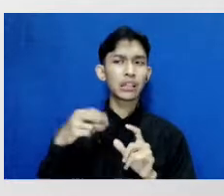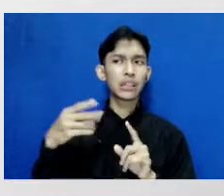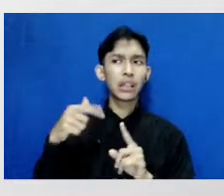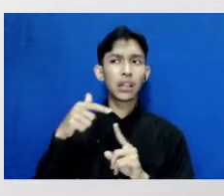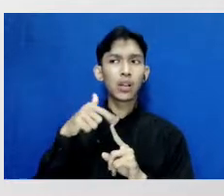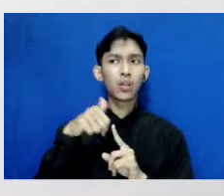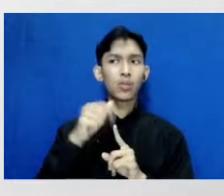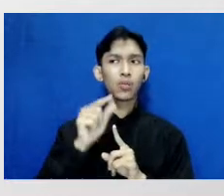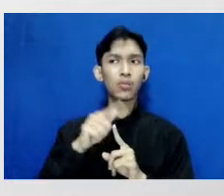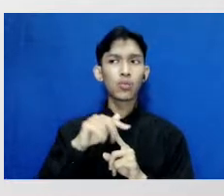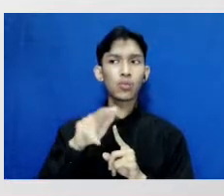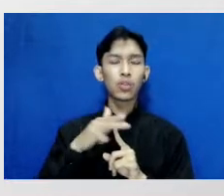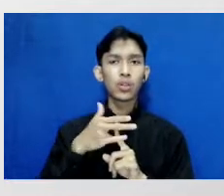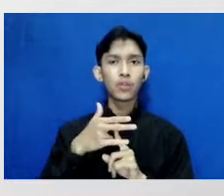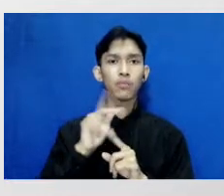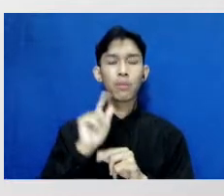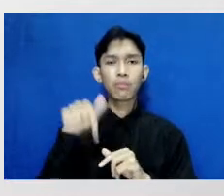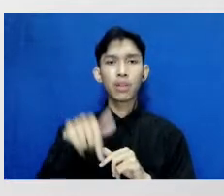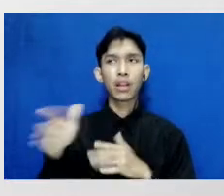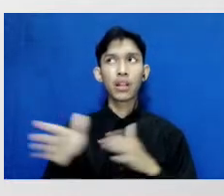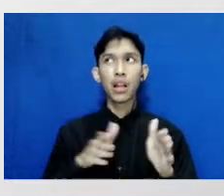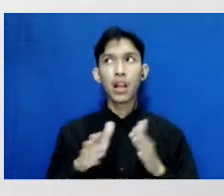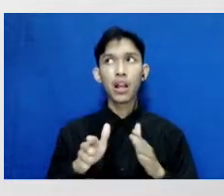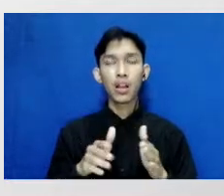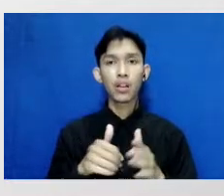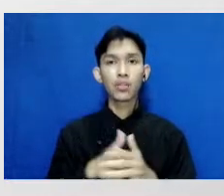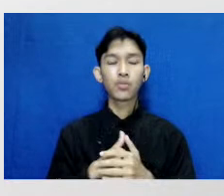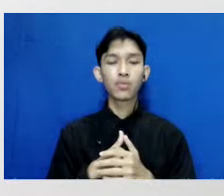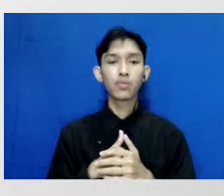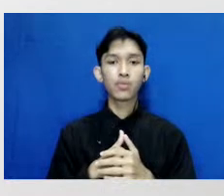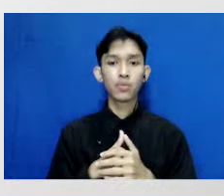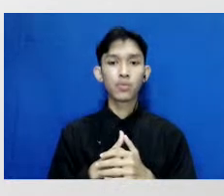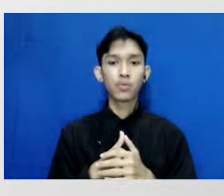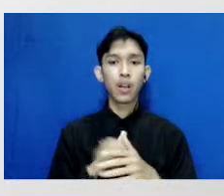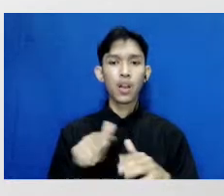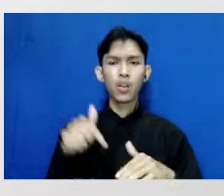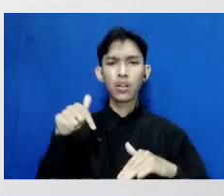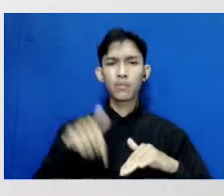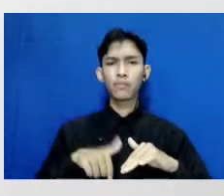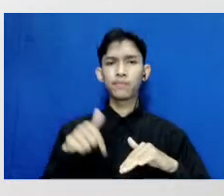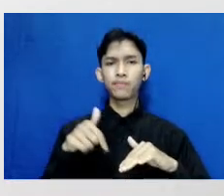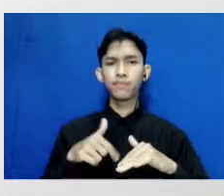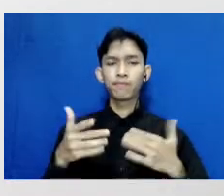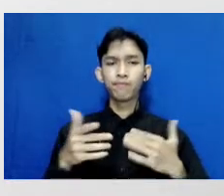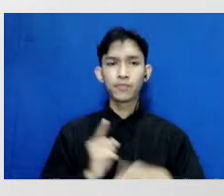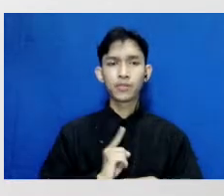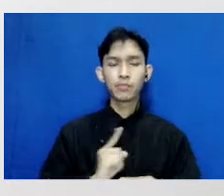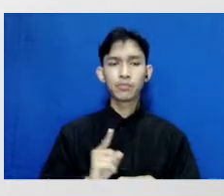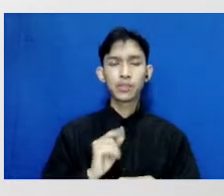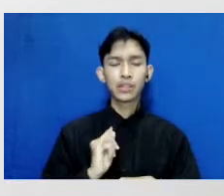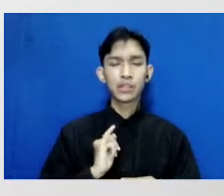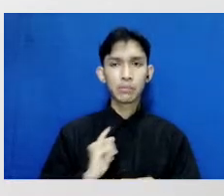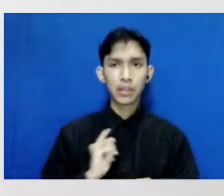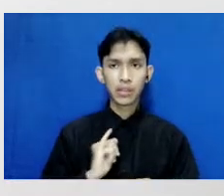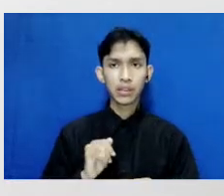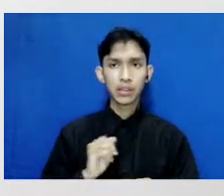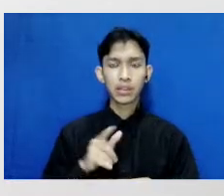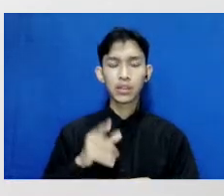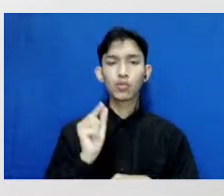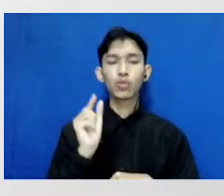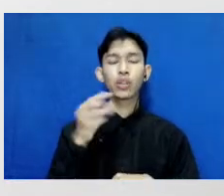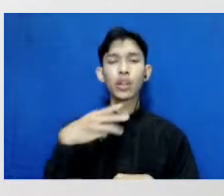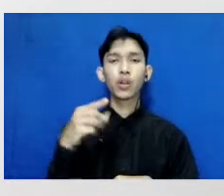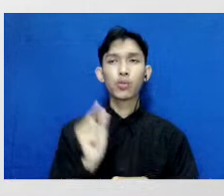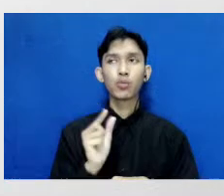konstitusinya pun memang sudah diatur bahwa harus ada independent authority. Bagaimana independen itu akan diatur sendiri oleh Uni Eropa beserta